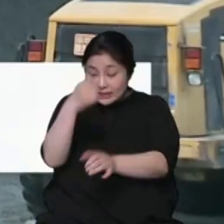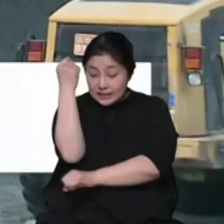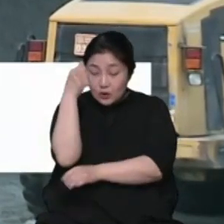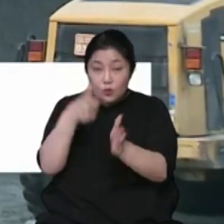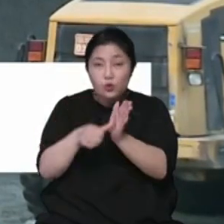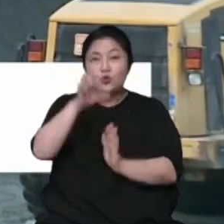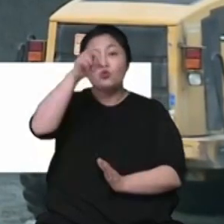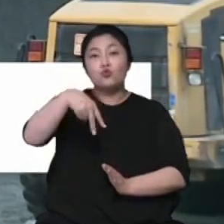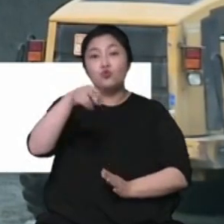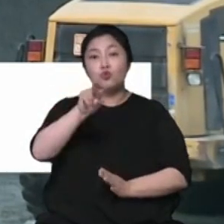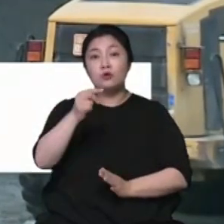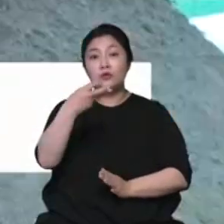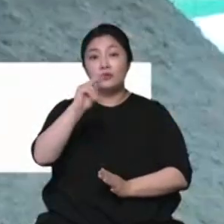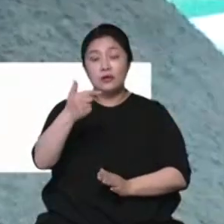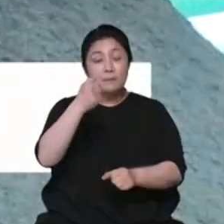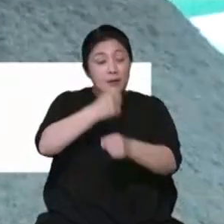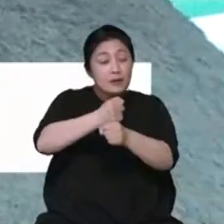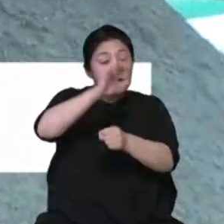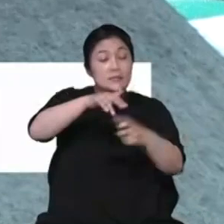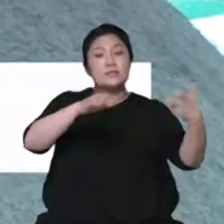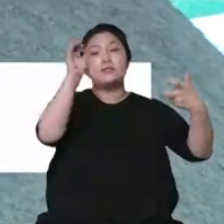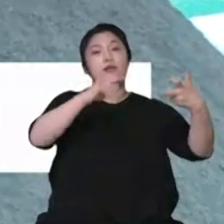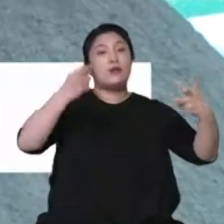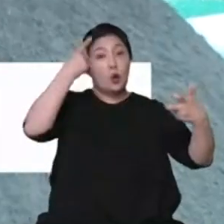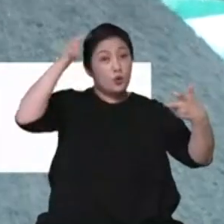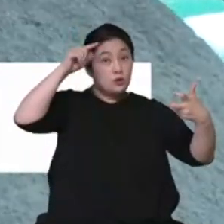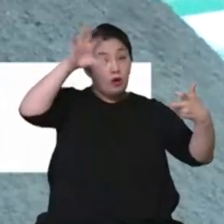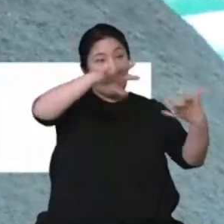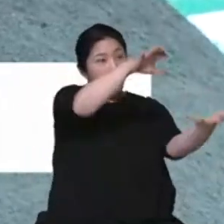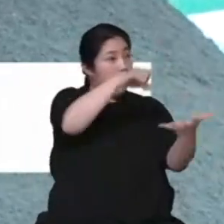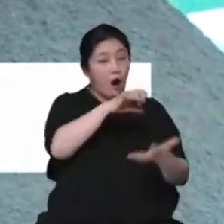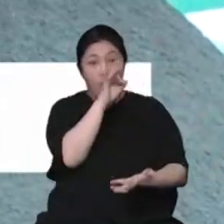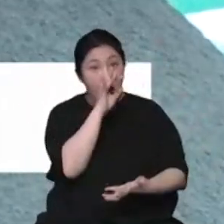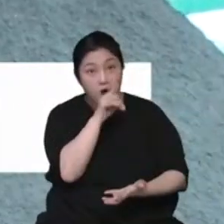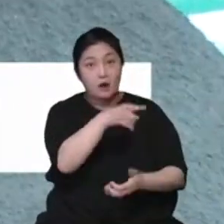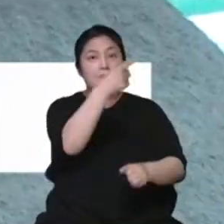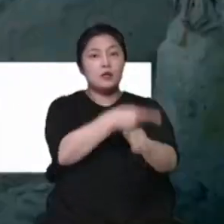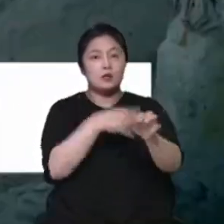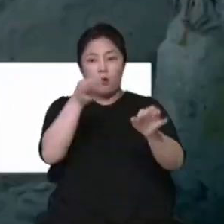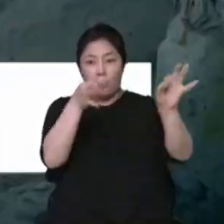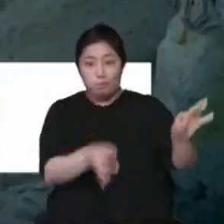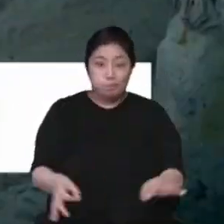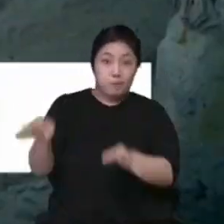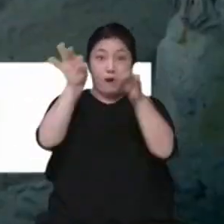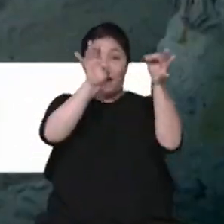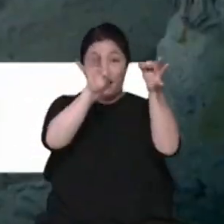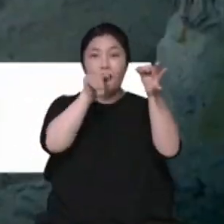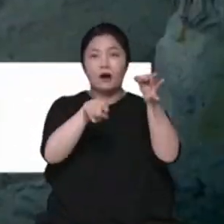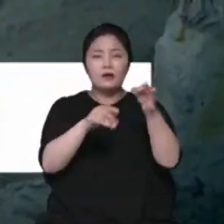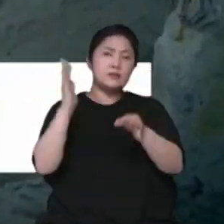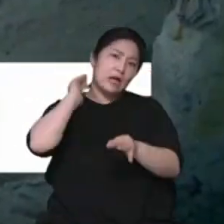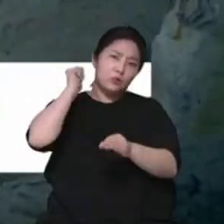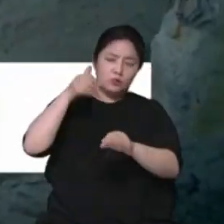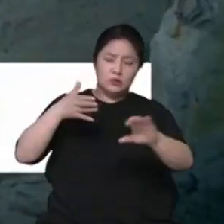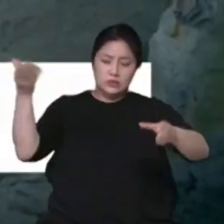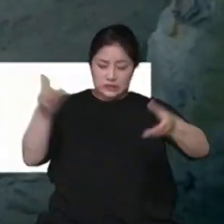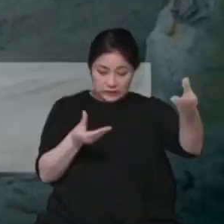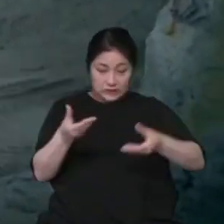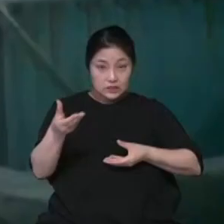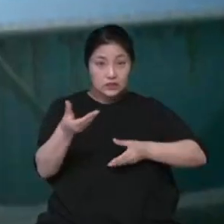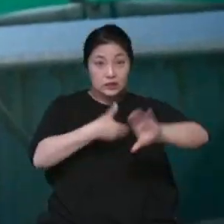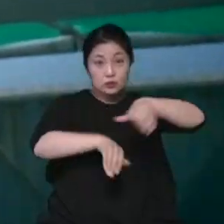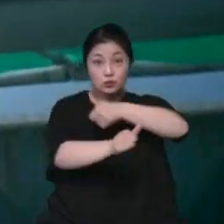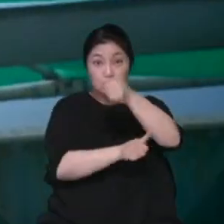원료인 유연탄 수입의 70%를 차지하는 러시아에서 공급이 끊기며 가격까지 폭등하면서 대통령직